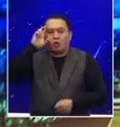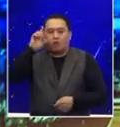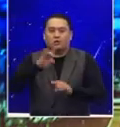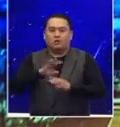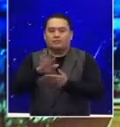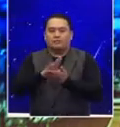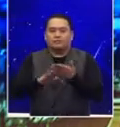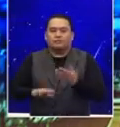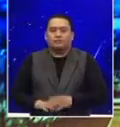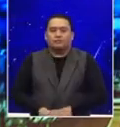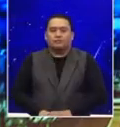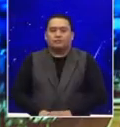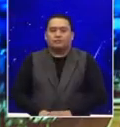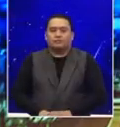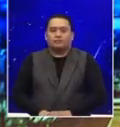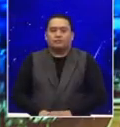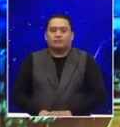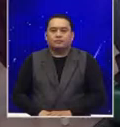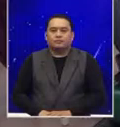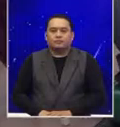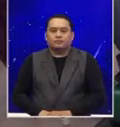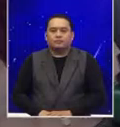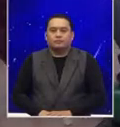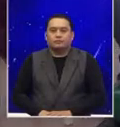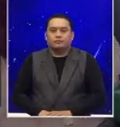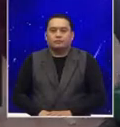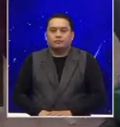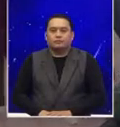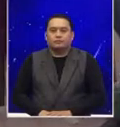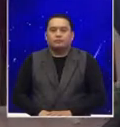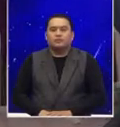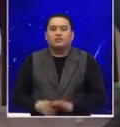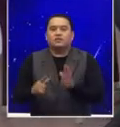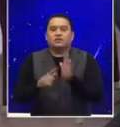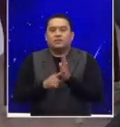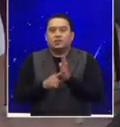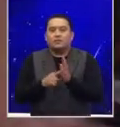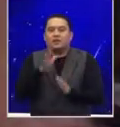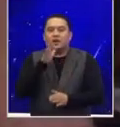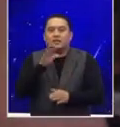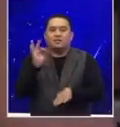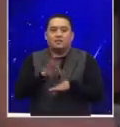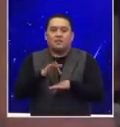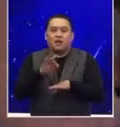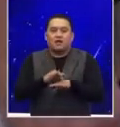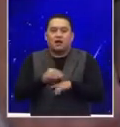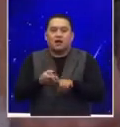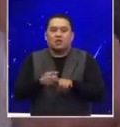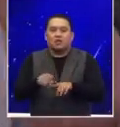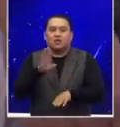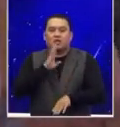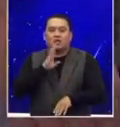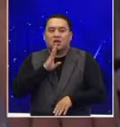государства, узнавала наша съемочная группа. У маленькой 7-летней Умиды врожденное заболевание, из-за которого